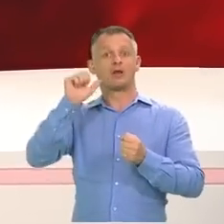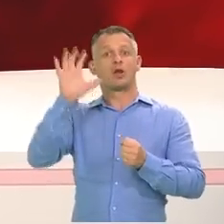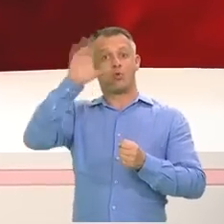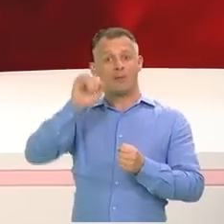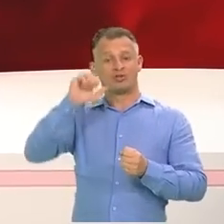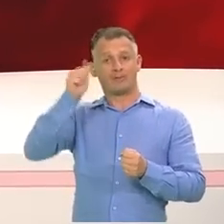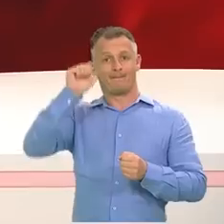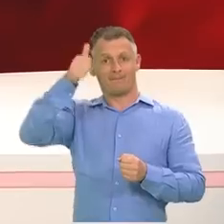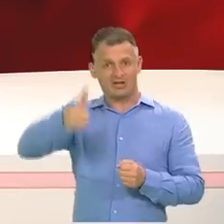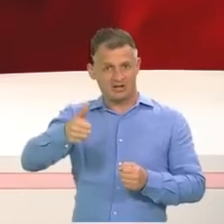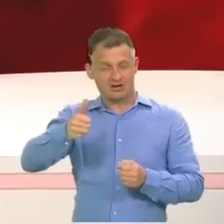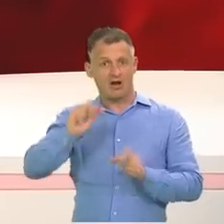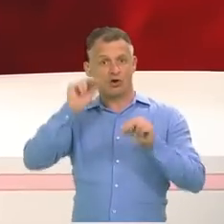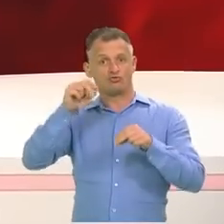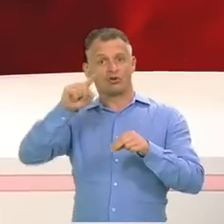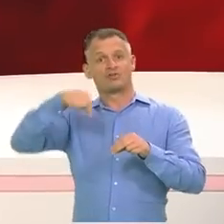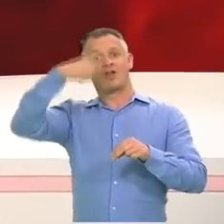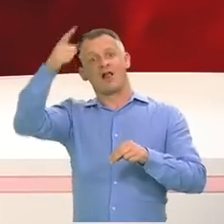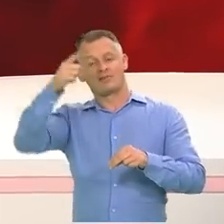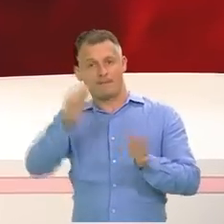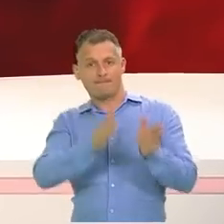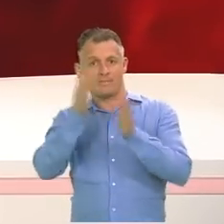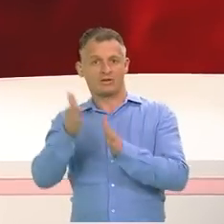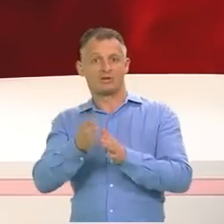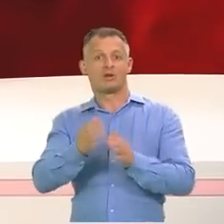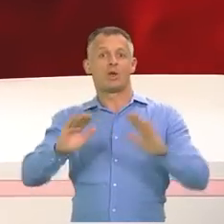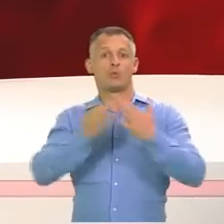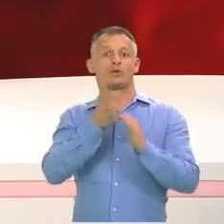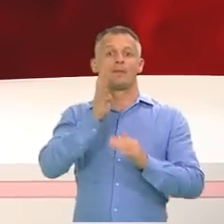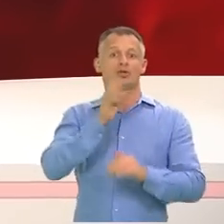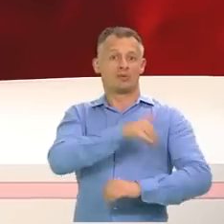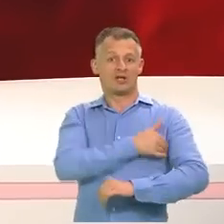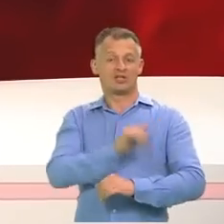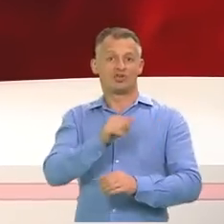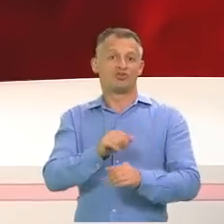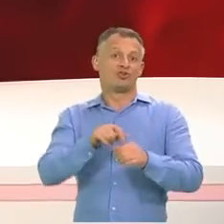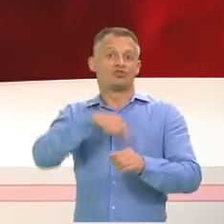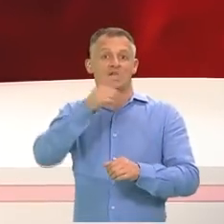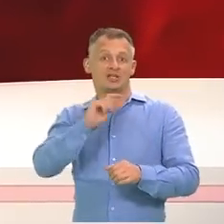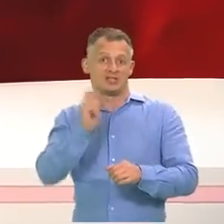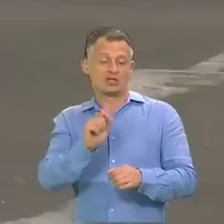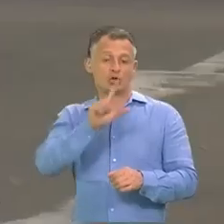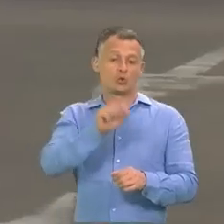însă ajungem în cealaltă extremă. La munte vor fi și 14 grade, iar în rest 22-24.